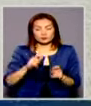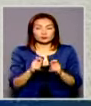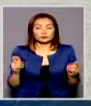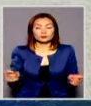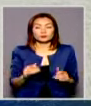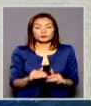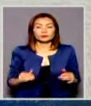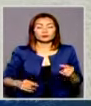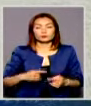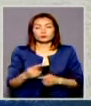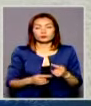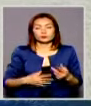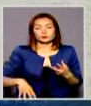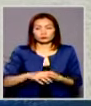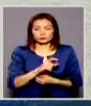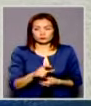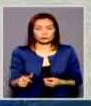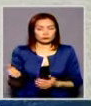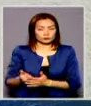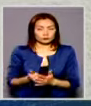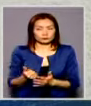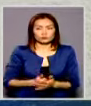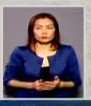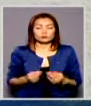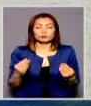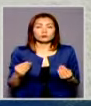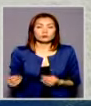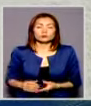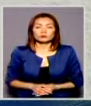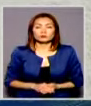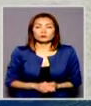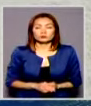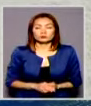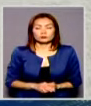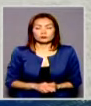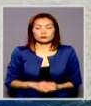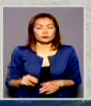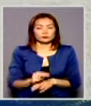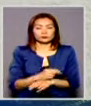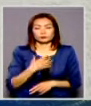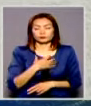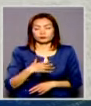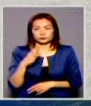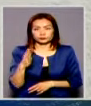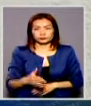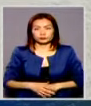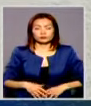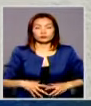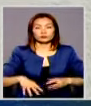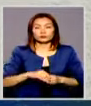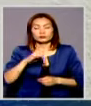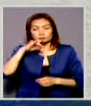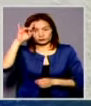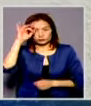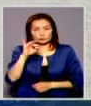өскелең ұрпақты барша жұрт мақтан тұтатын тарихи тұлғалардың тағылымы арқылы тәрбиелеу маңызды бола түседі. Бұл ретте